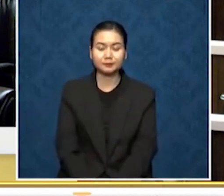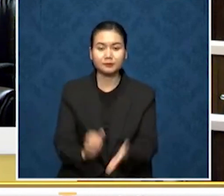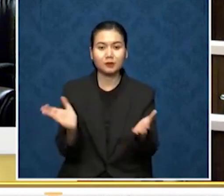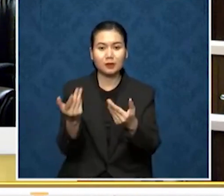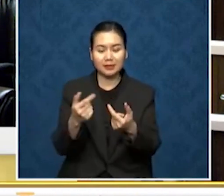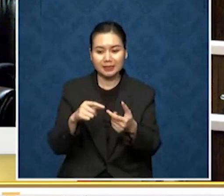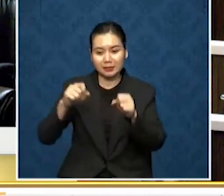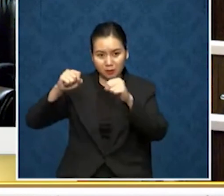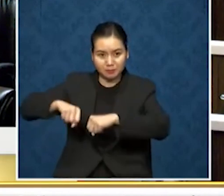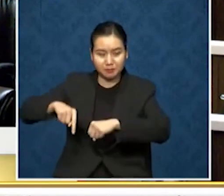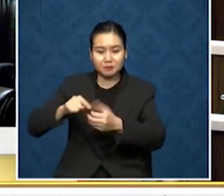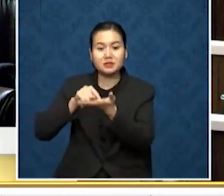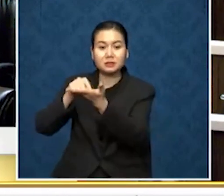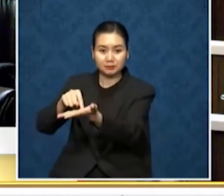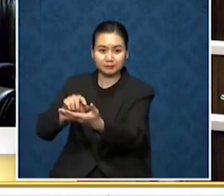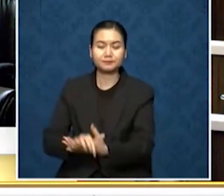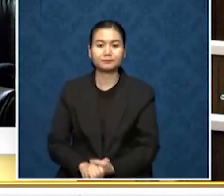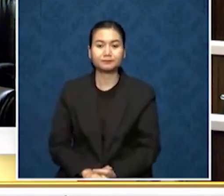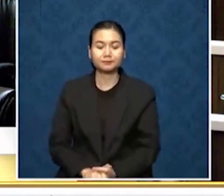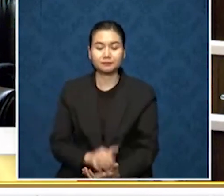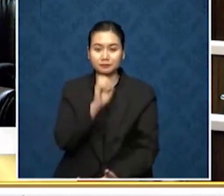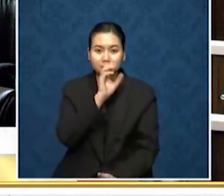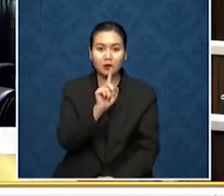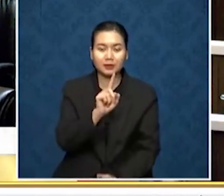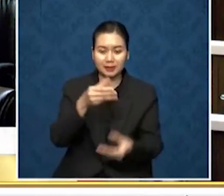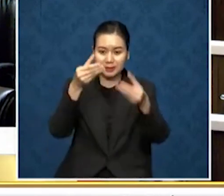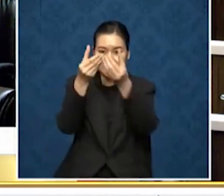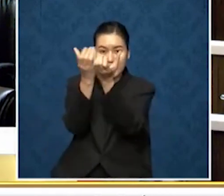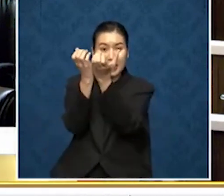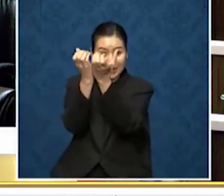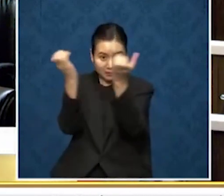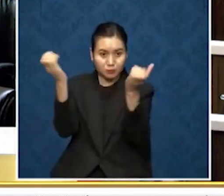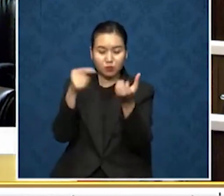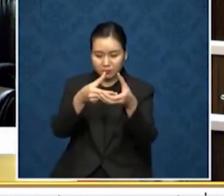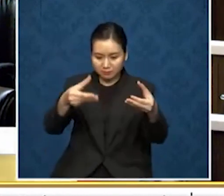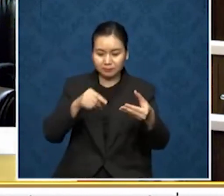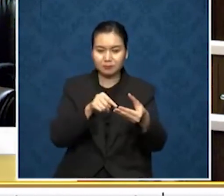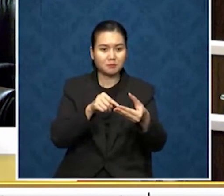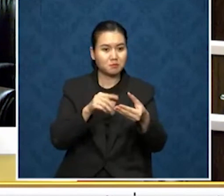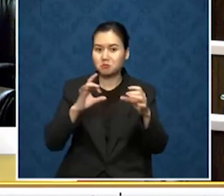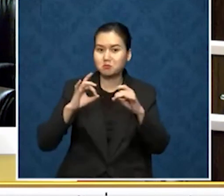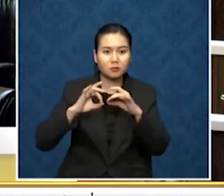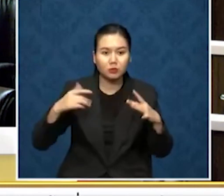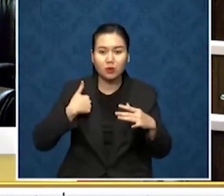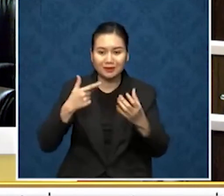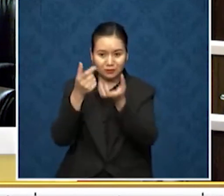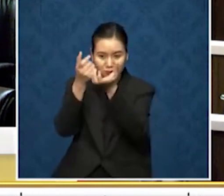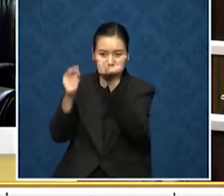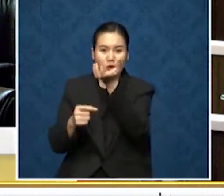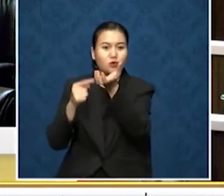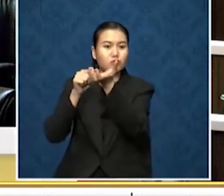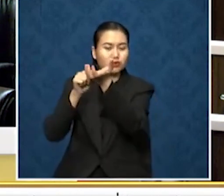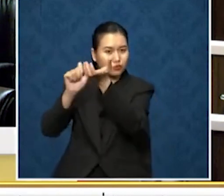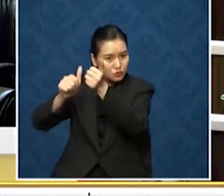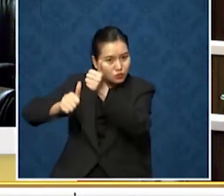ประชาติที่ท่านพฤตเสนอผมอยากจะเรียนอย่างนี้ครับว่ารัฐธรรมนูญฉบับนี้ไม่คู่ควรกับการเป็นกฎหมายสูงสุดของ